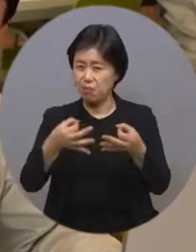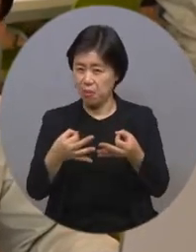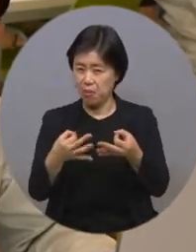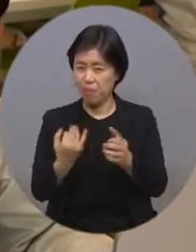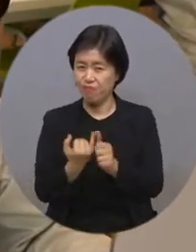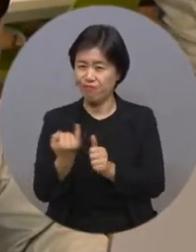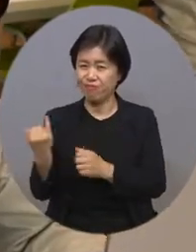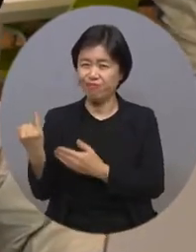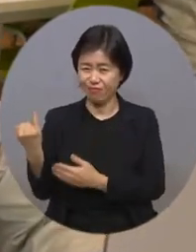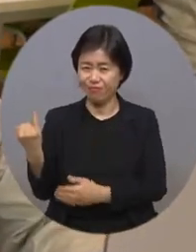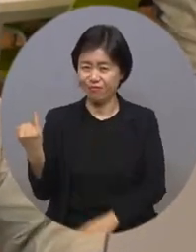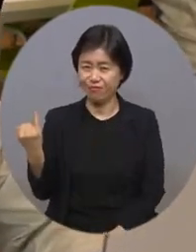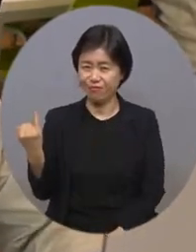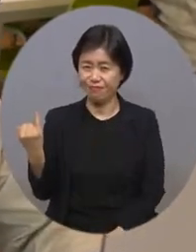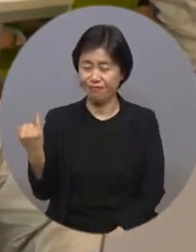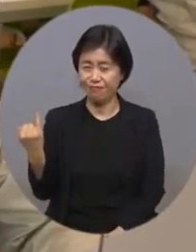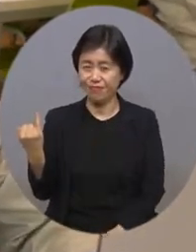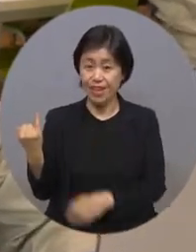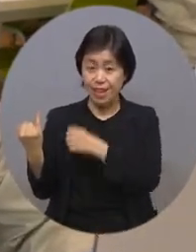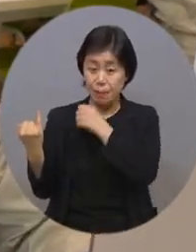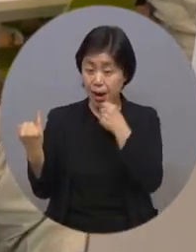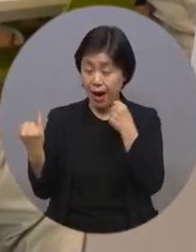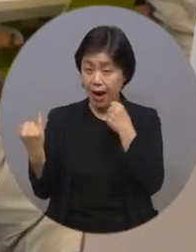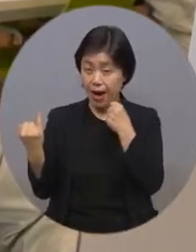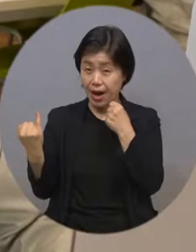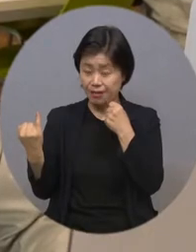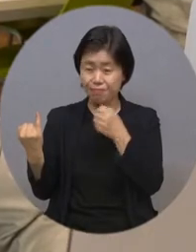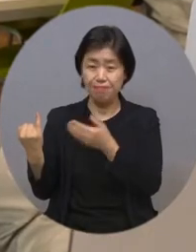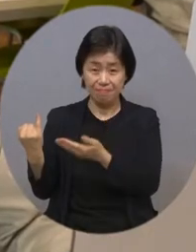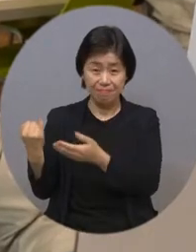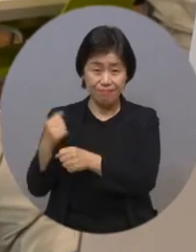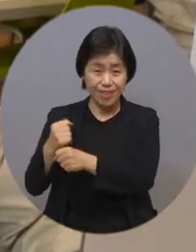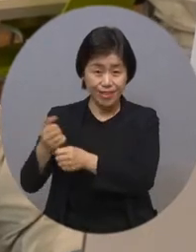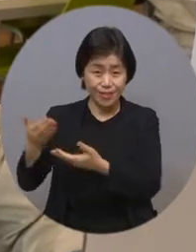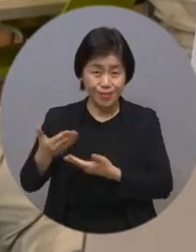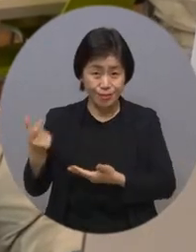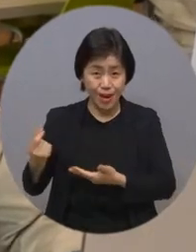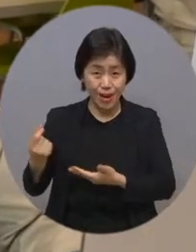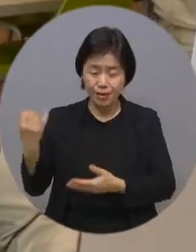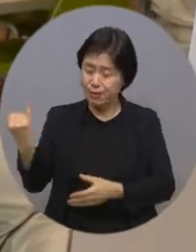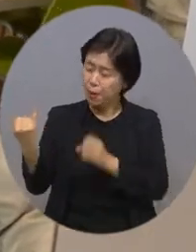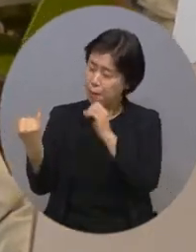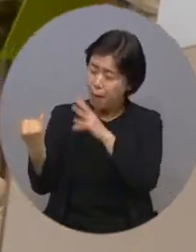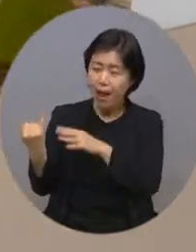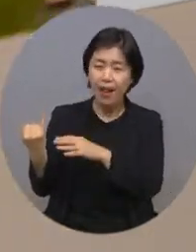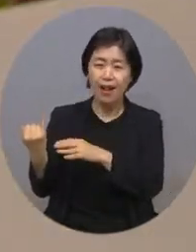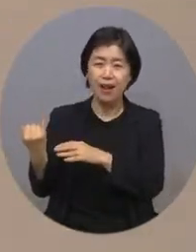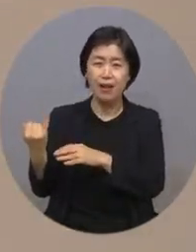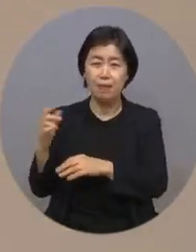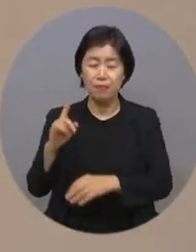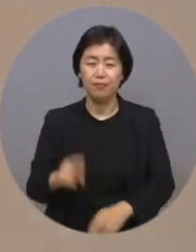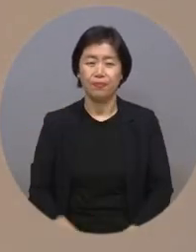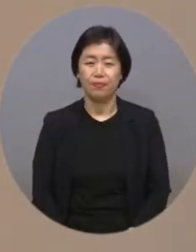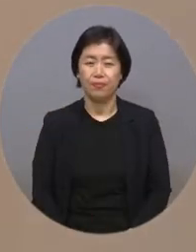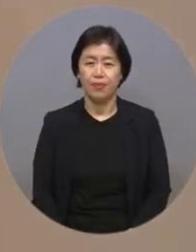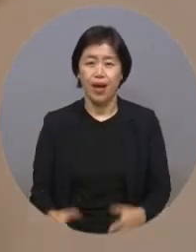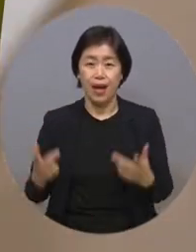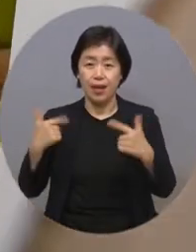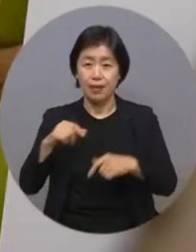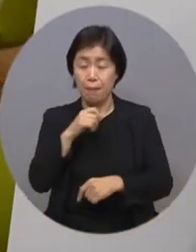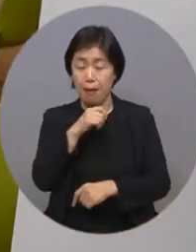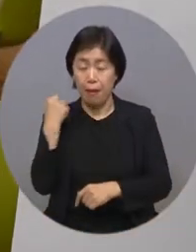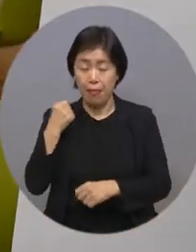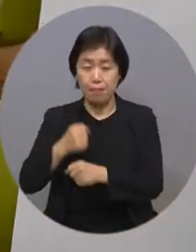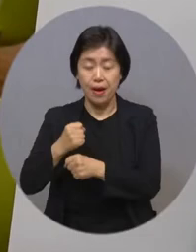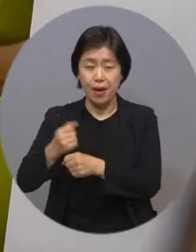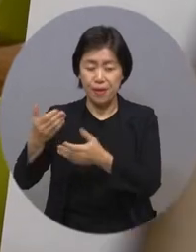그러면 사모님께, 집밥 맛있게 해주시는 사모님께 한 말씀 부탁드릴게요. 항상 맛있는 집밥 해줘서